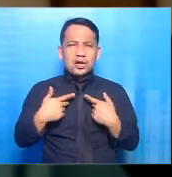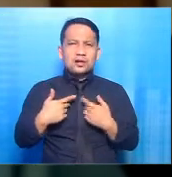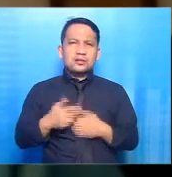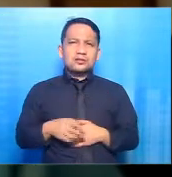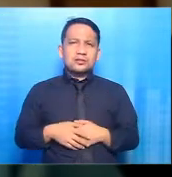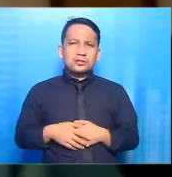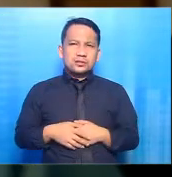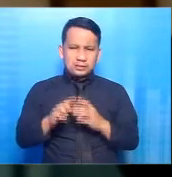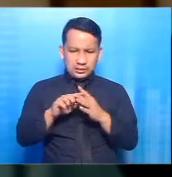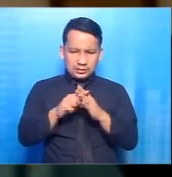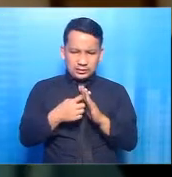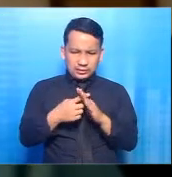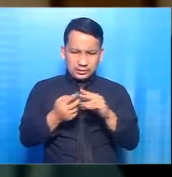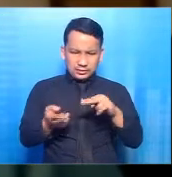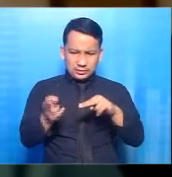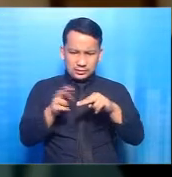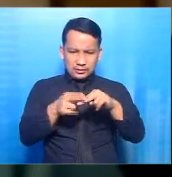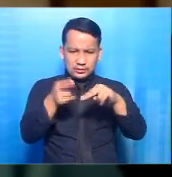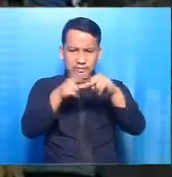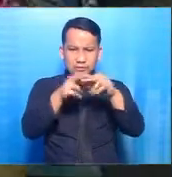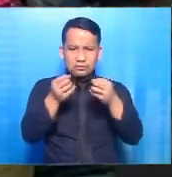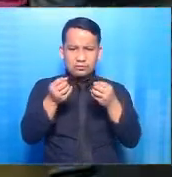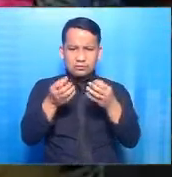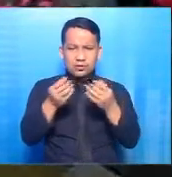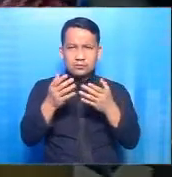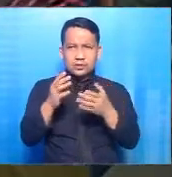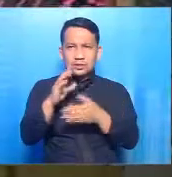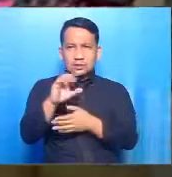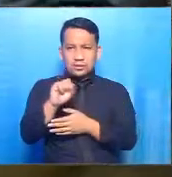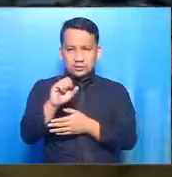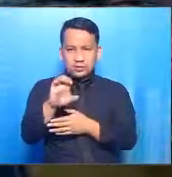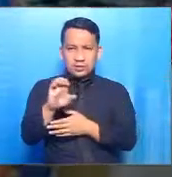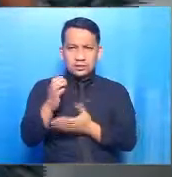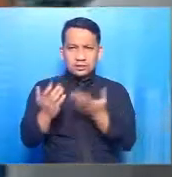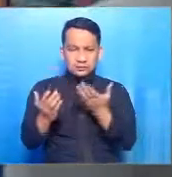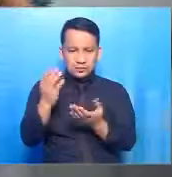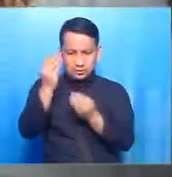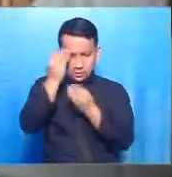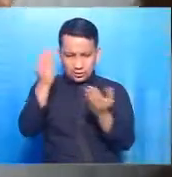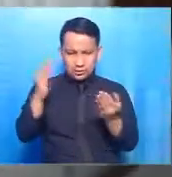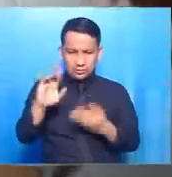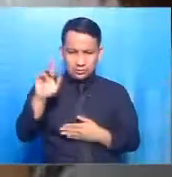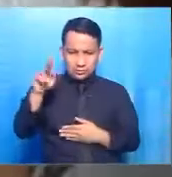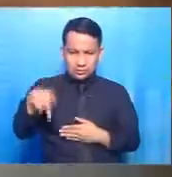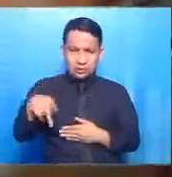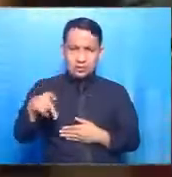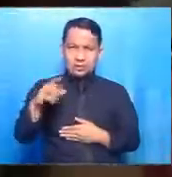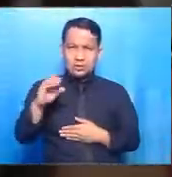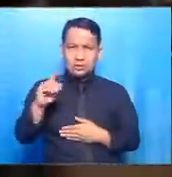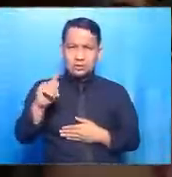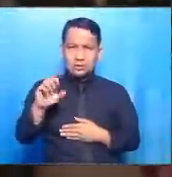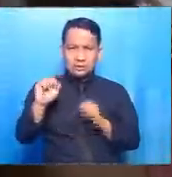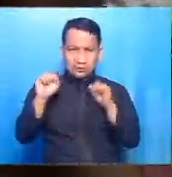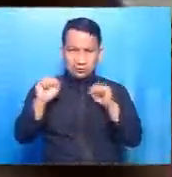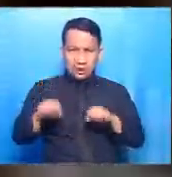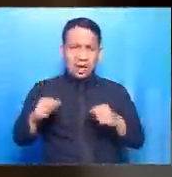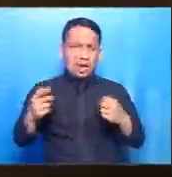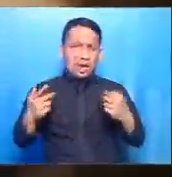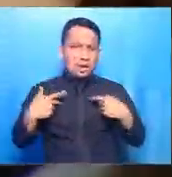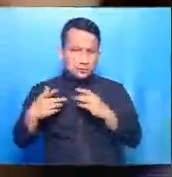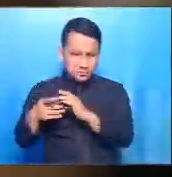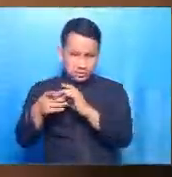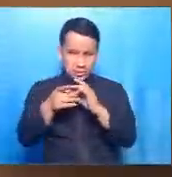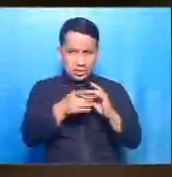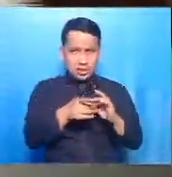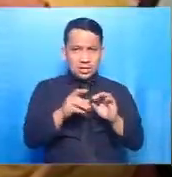doon nag-umpisang tumaas ang cases natin eh. Ilang beses nang sinabi ng UP Octa Research Group na posibleng may kinalaman